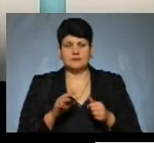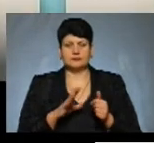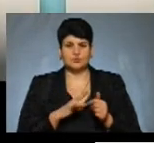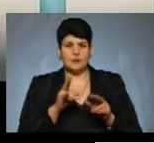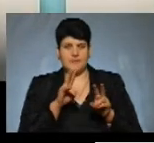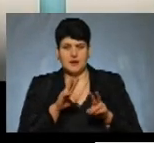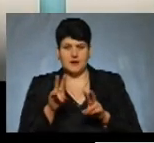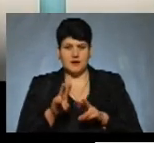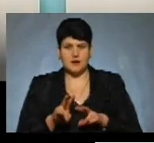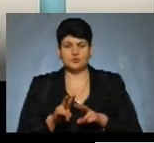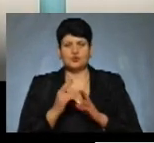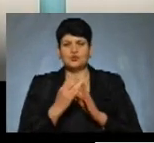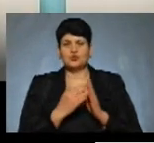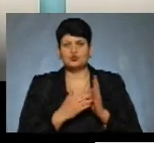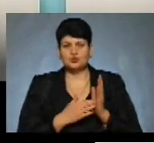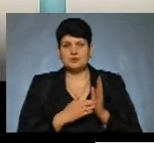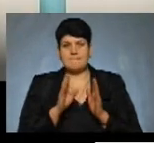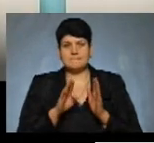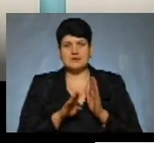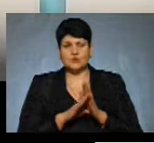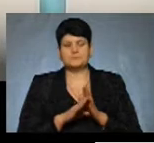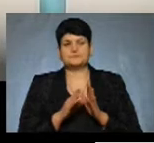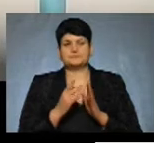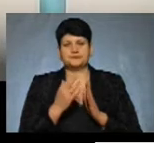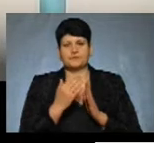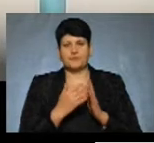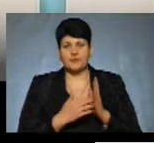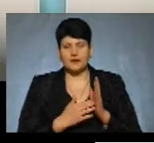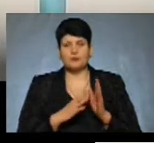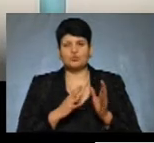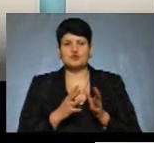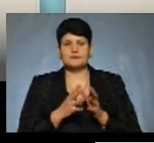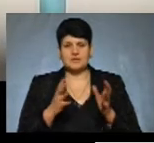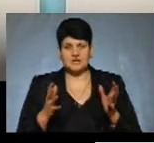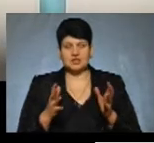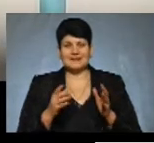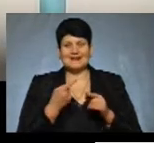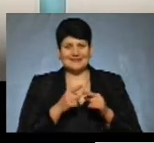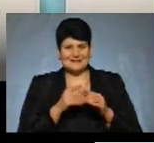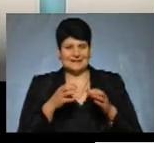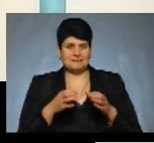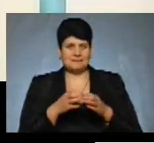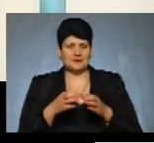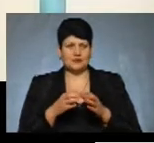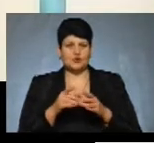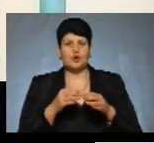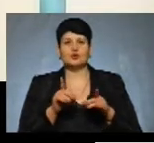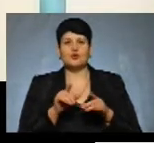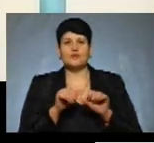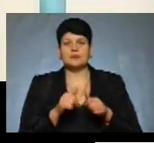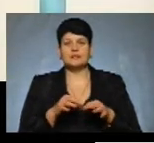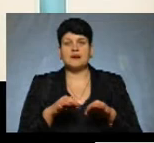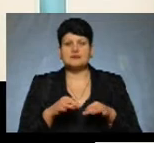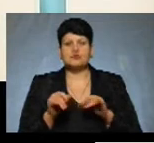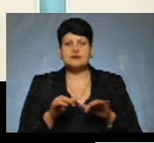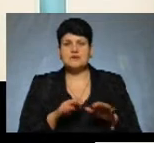перегляду структурні підрозділи штатно численні, з їх було збільшено ці підрозділи, які здійснюють оформлення транспортних